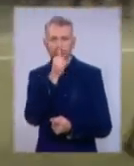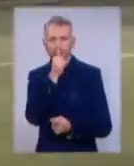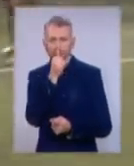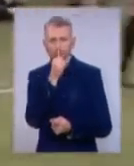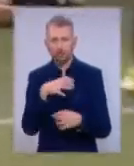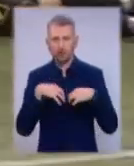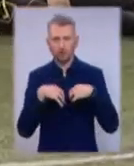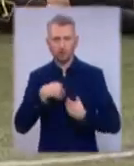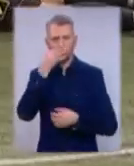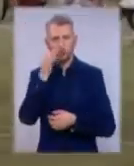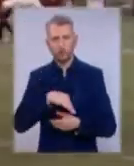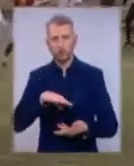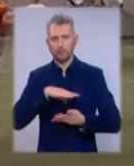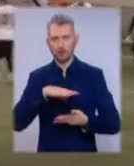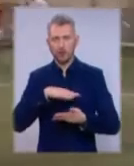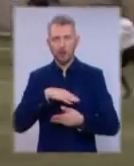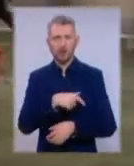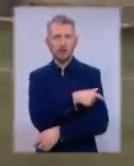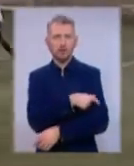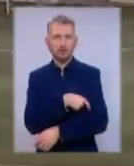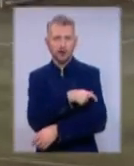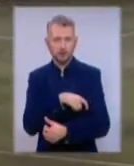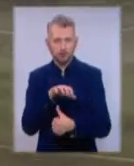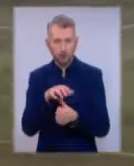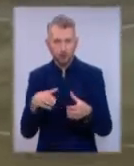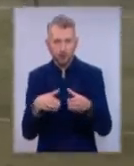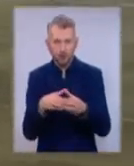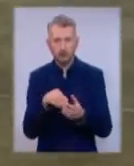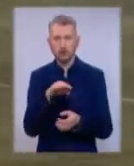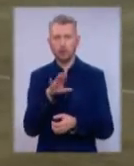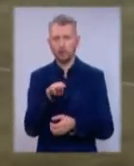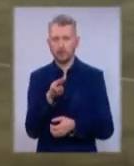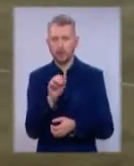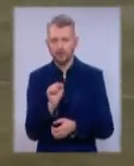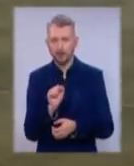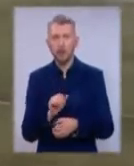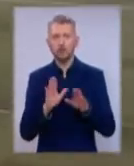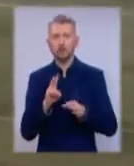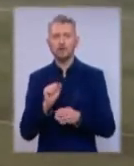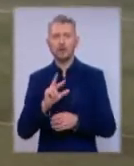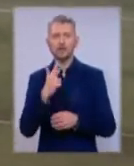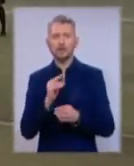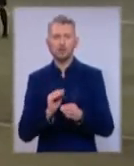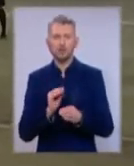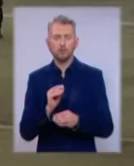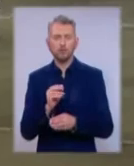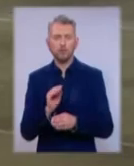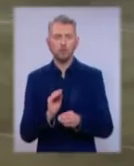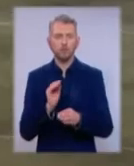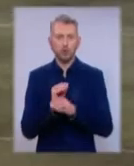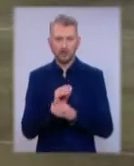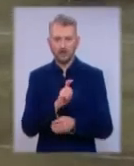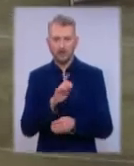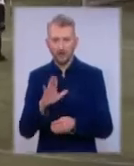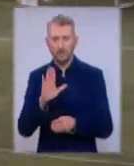засмутити досвідченого воротаря та капітана боярців Андрія Товта. Лише на третій компенсованій хвилині після подачі